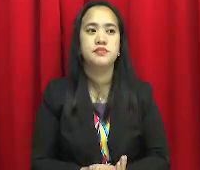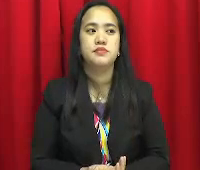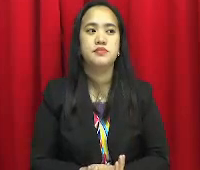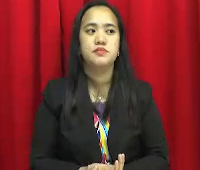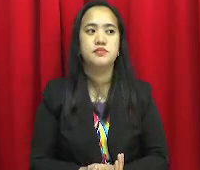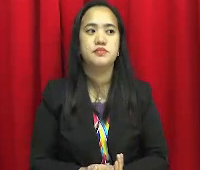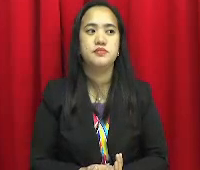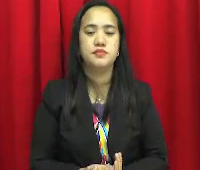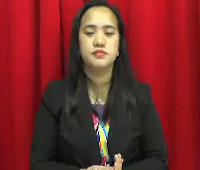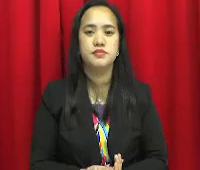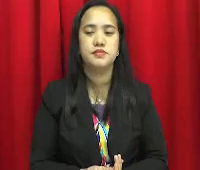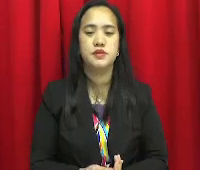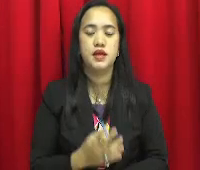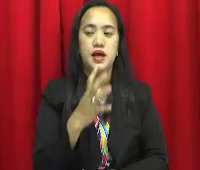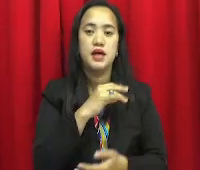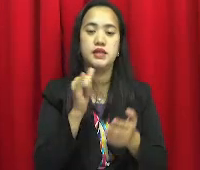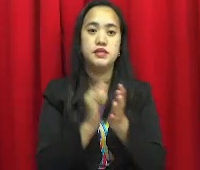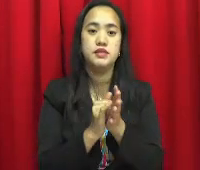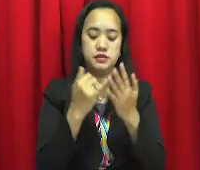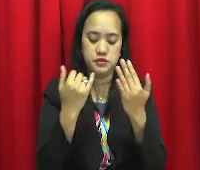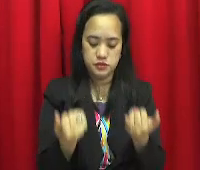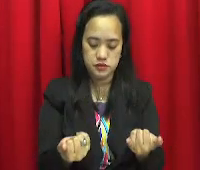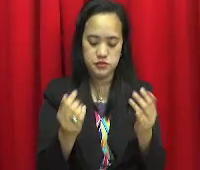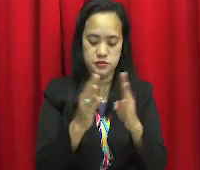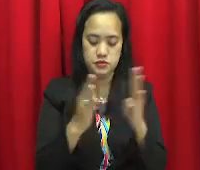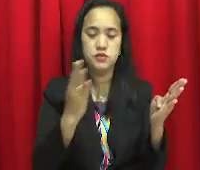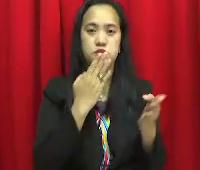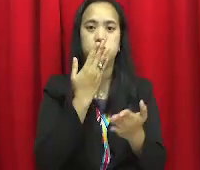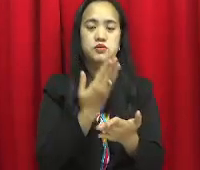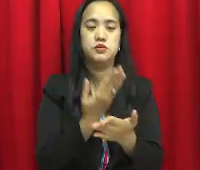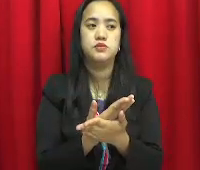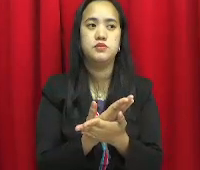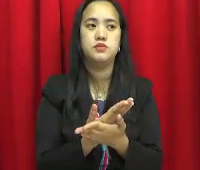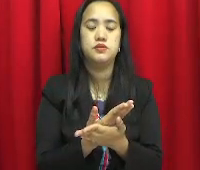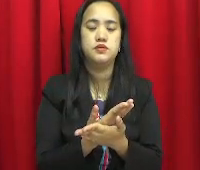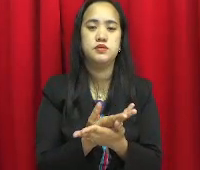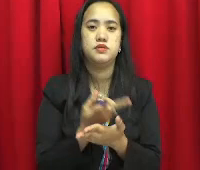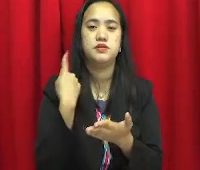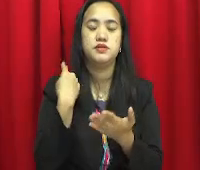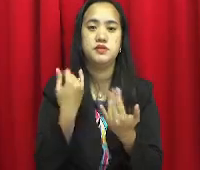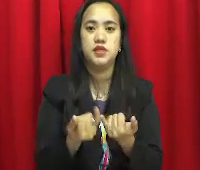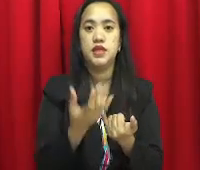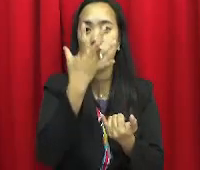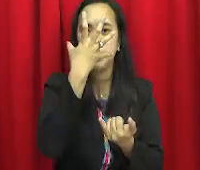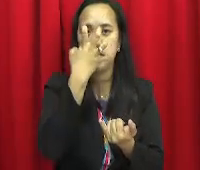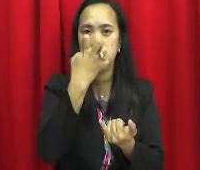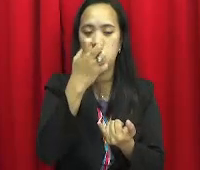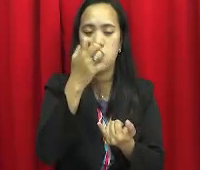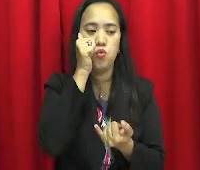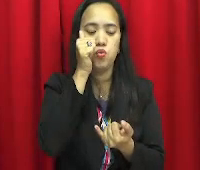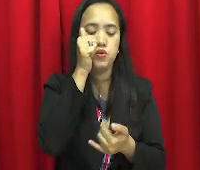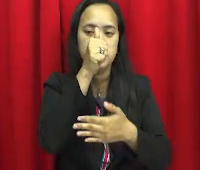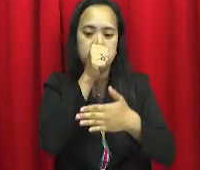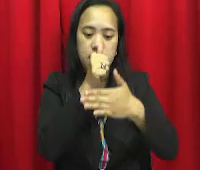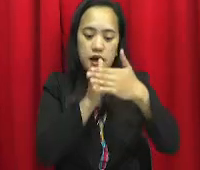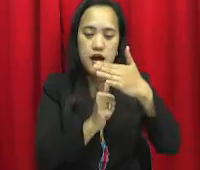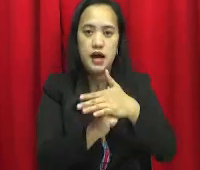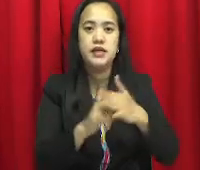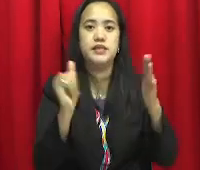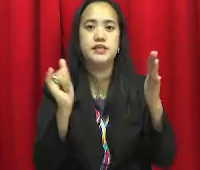nagtataguan pa. At ang pinakamagtinding tinatago nila, yung anger. Oh. Yeah, totoo yan. Yun